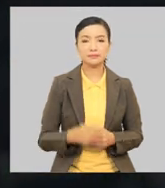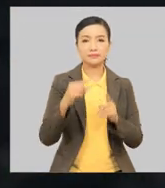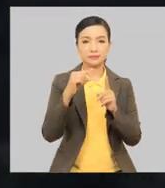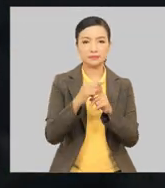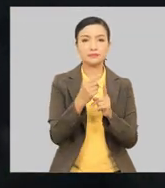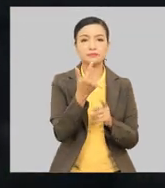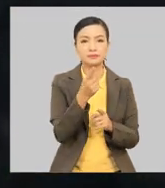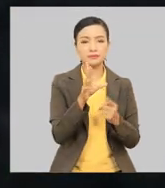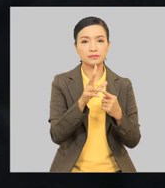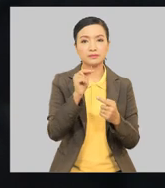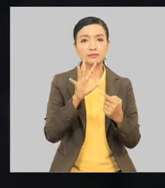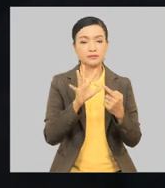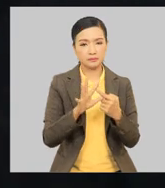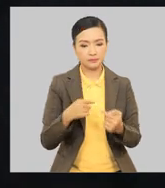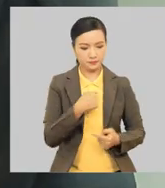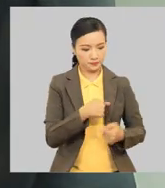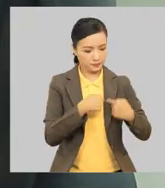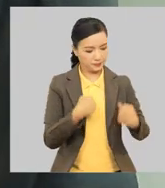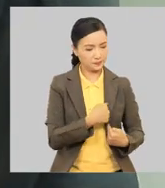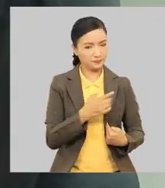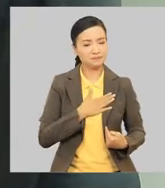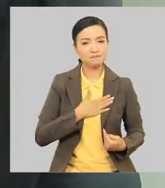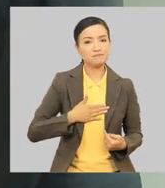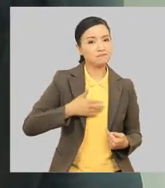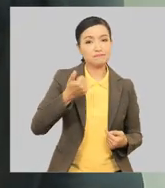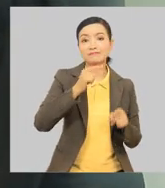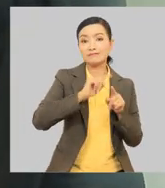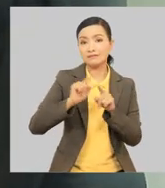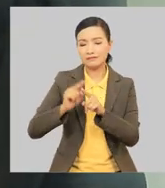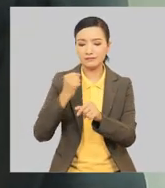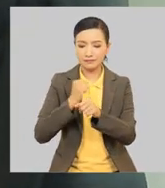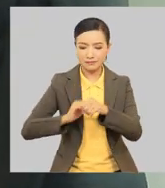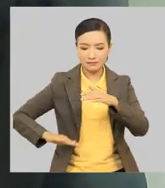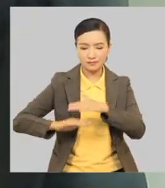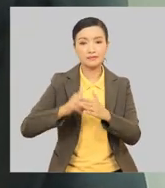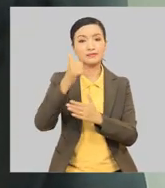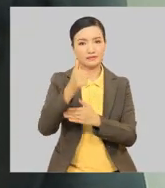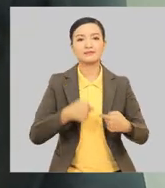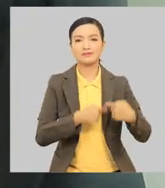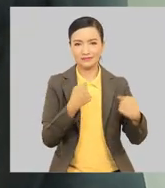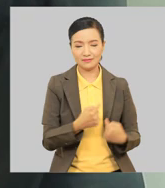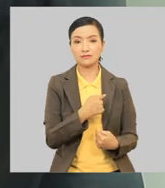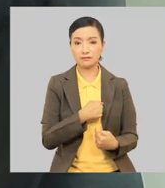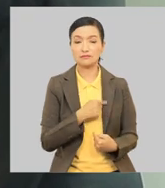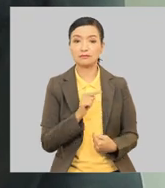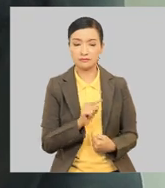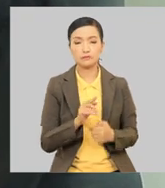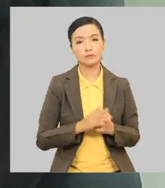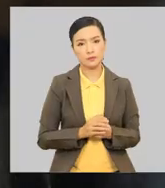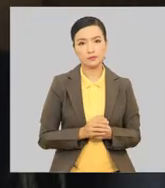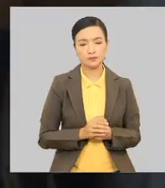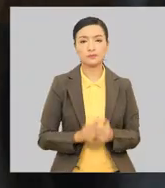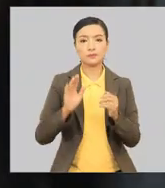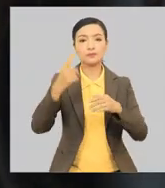ใจของคนเรานี้ประเสริฐที่สุดทุกสิ่งทุกอย่างสำเร็จได้เพราะใจนี้เป็นพระพุทธพ